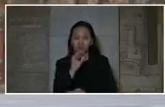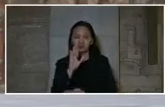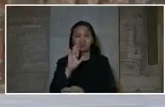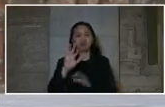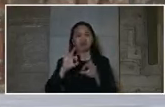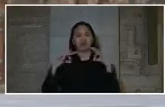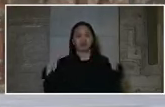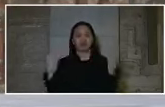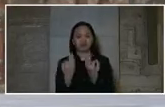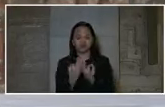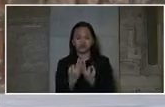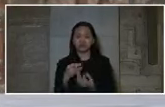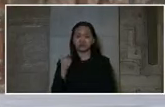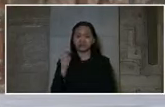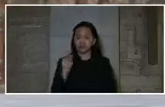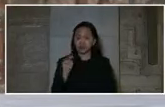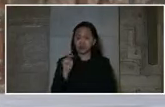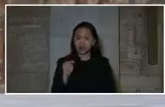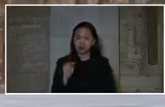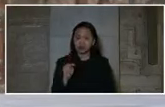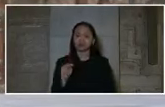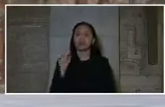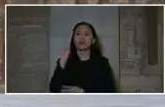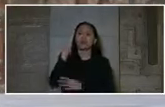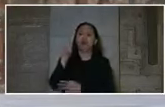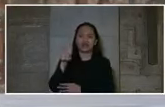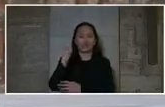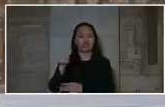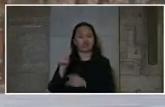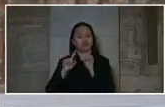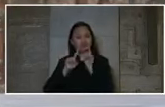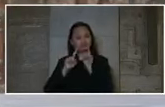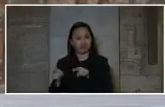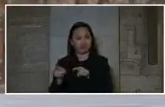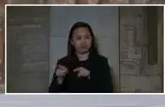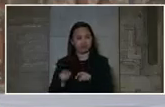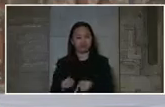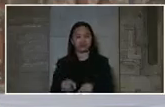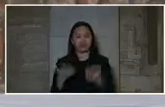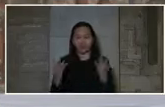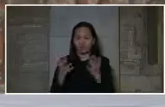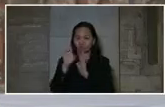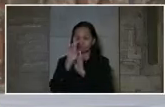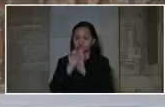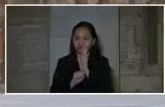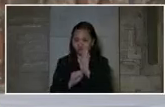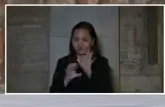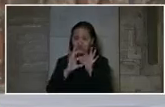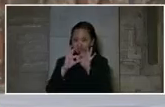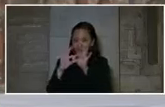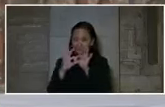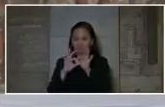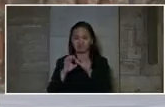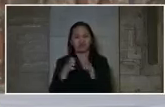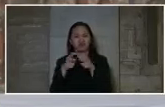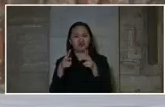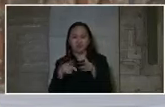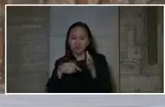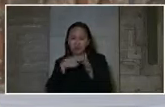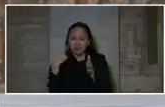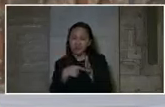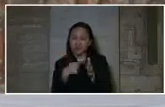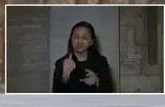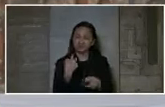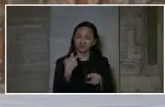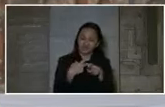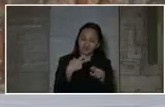pamilya. Kinakailangan mo pa rin umoo sa relasyong ito kahit na kung minsan ay nahihirapan